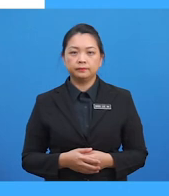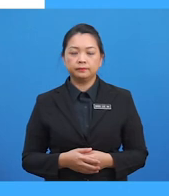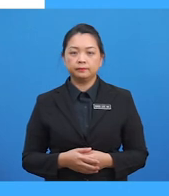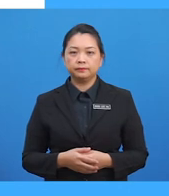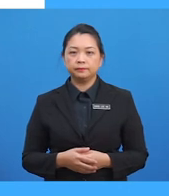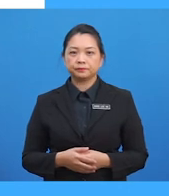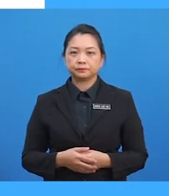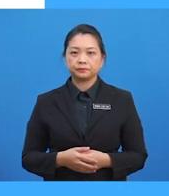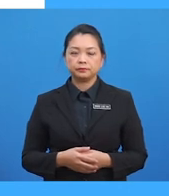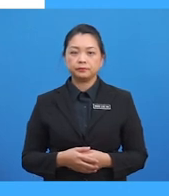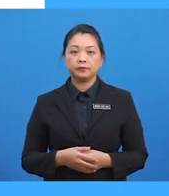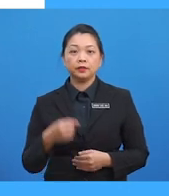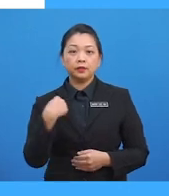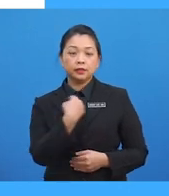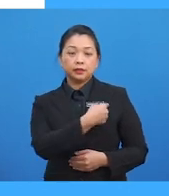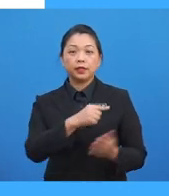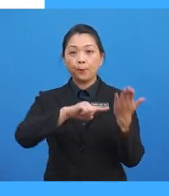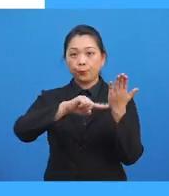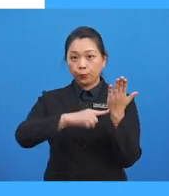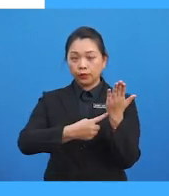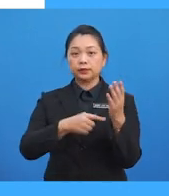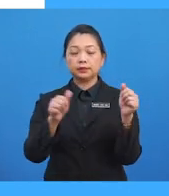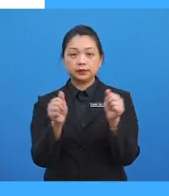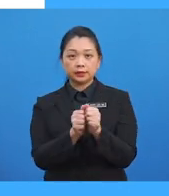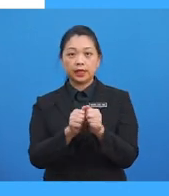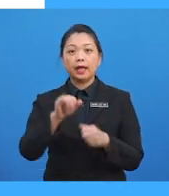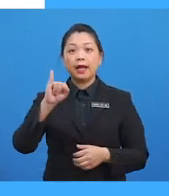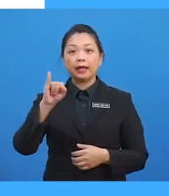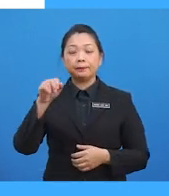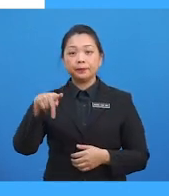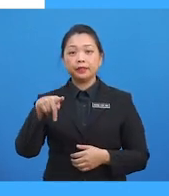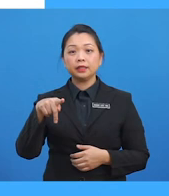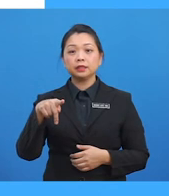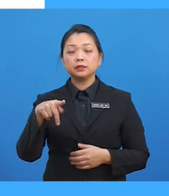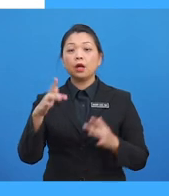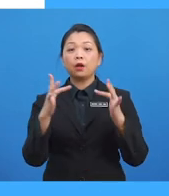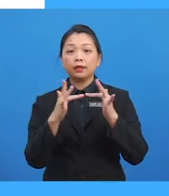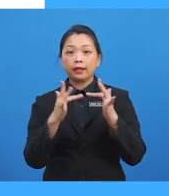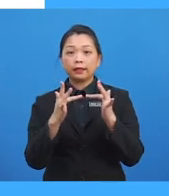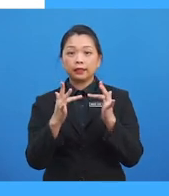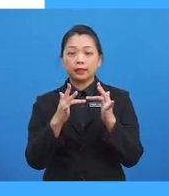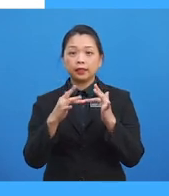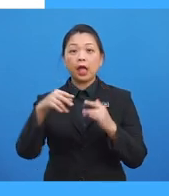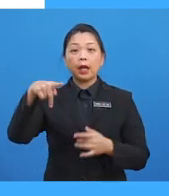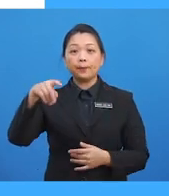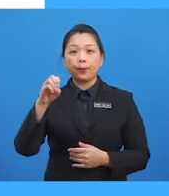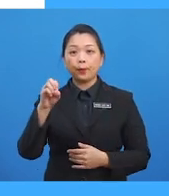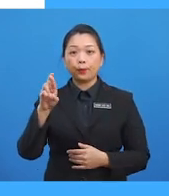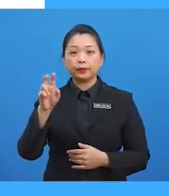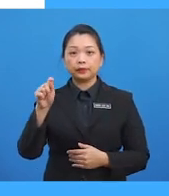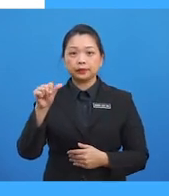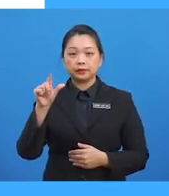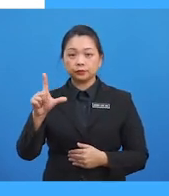kita bermula dengan IP online portal menyediakan pemfailan permohonan paten baru yang